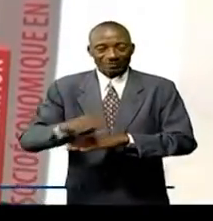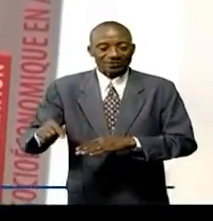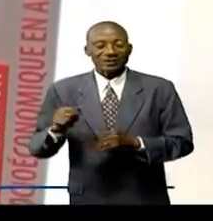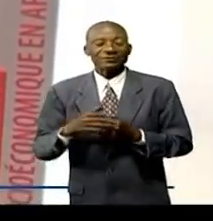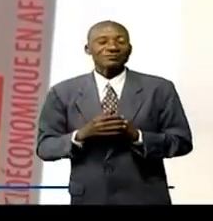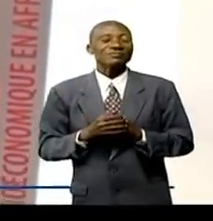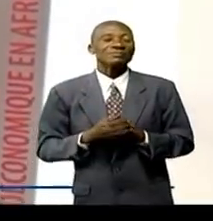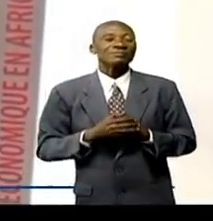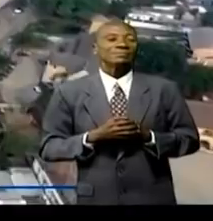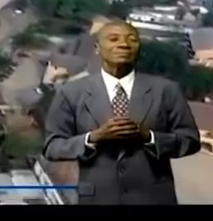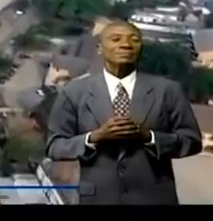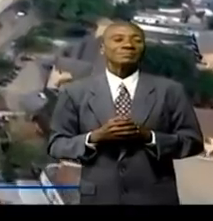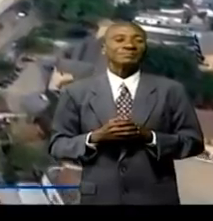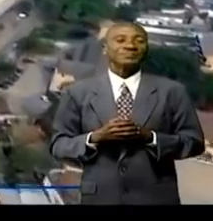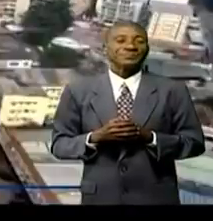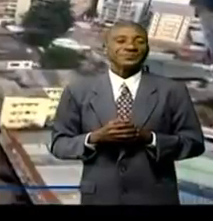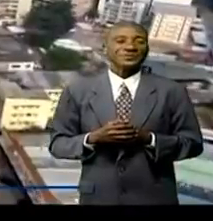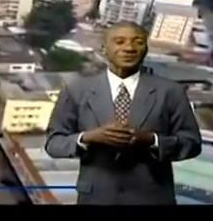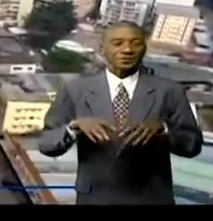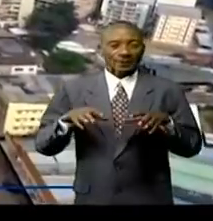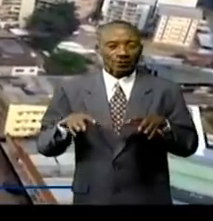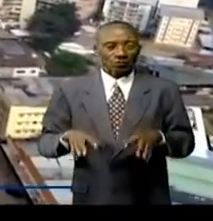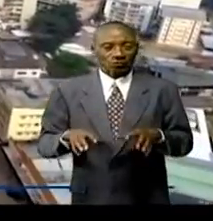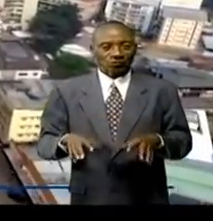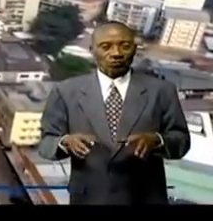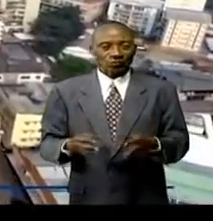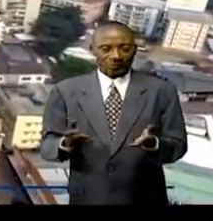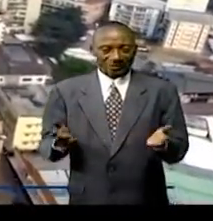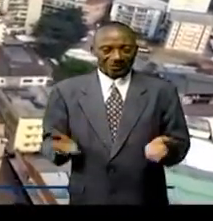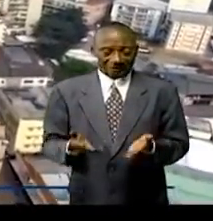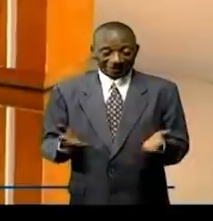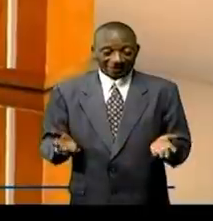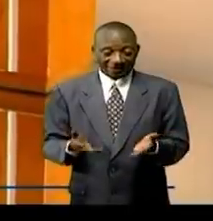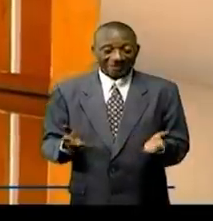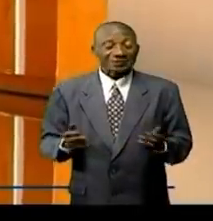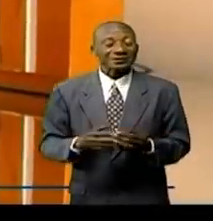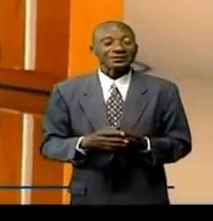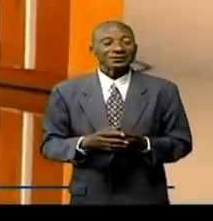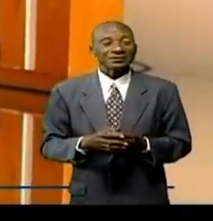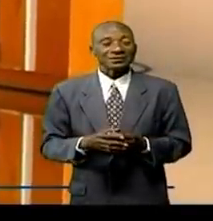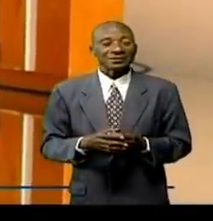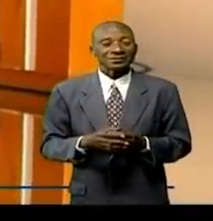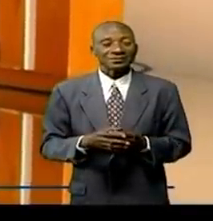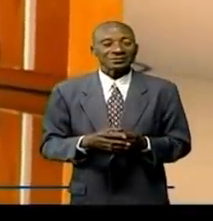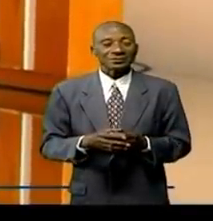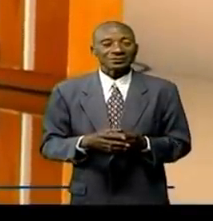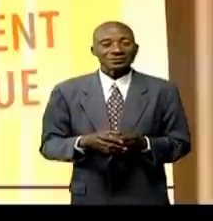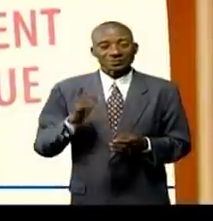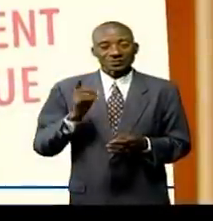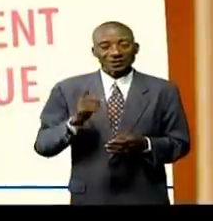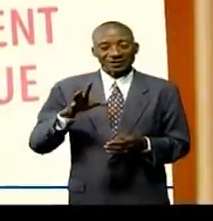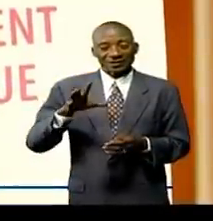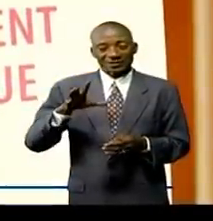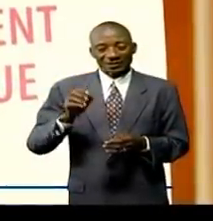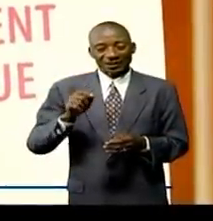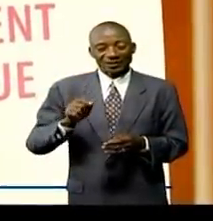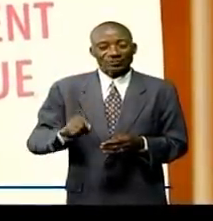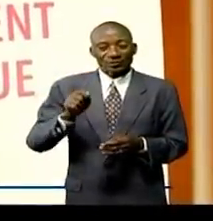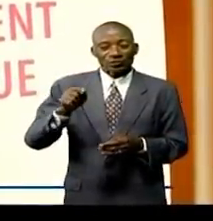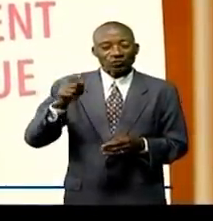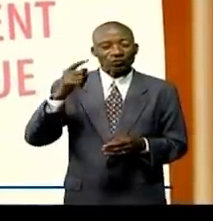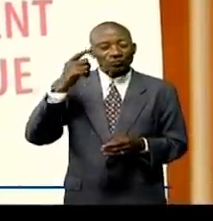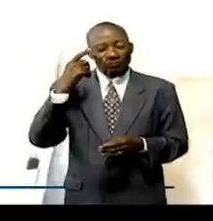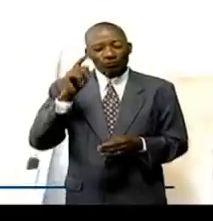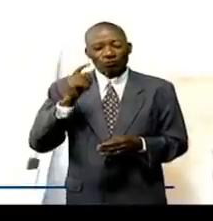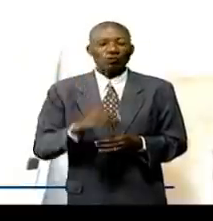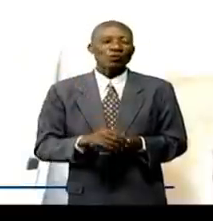la mesure où la RDC vient de mettre à disposition des entités territoriales et décentralisées 450 millions pour assurer le développement.